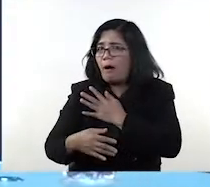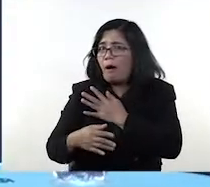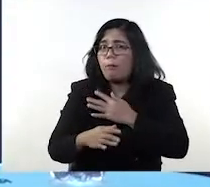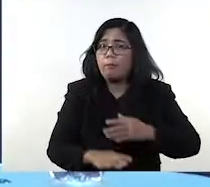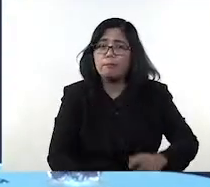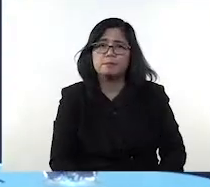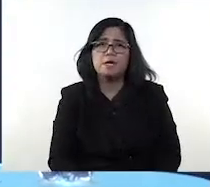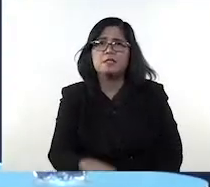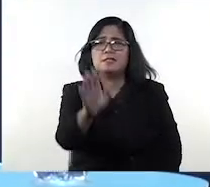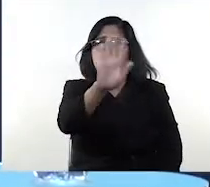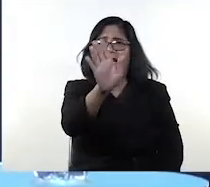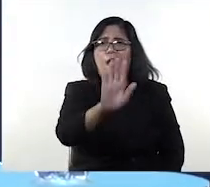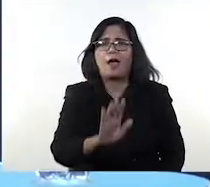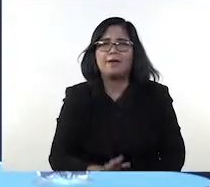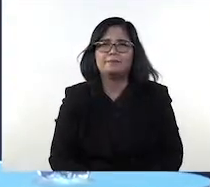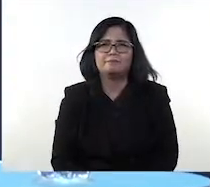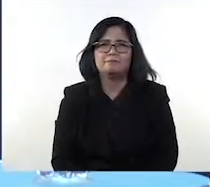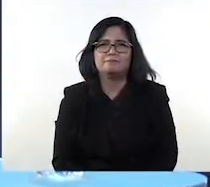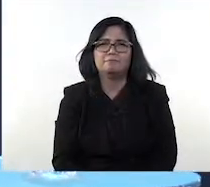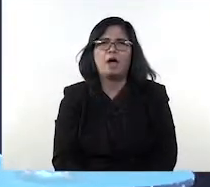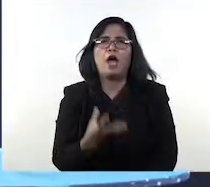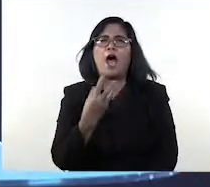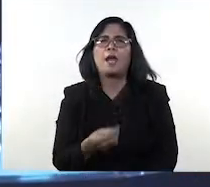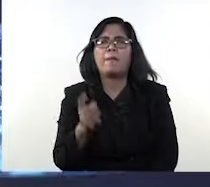Pegang sini mengharapkan yang aneh-aneh